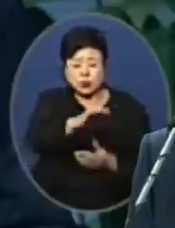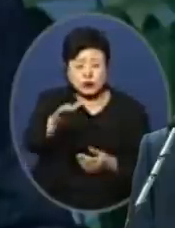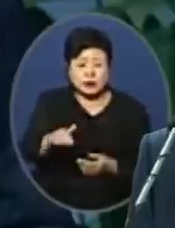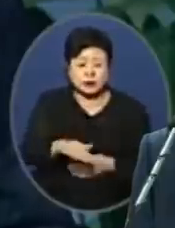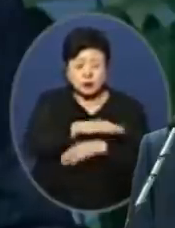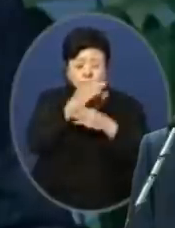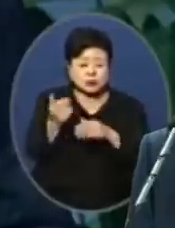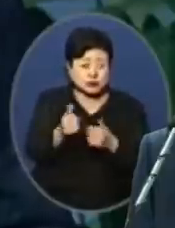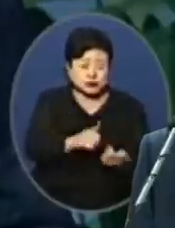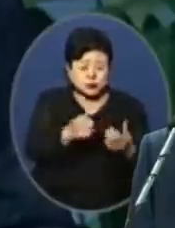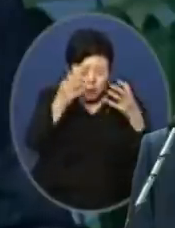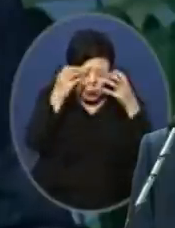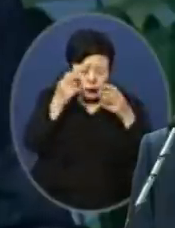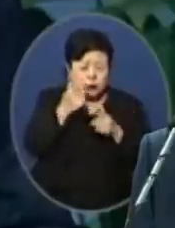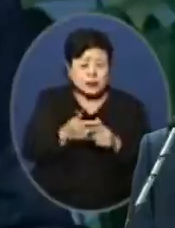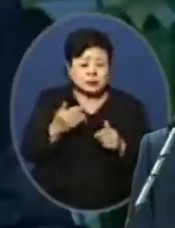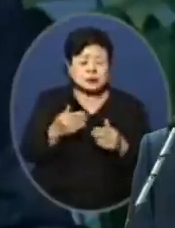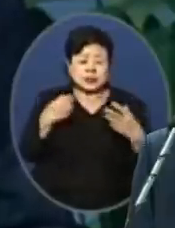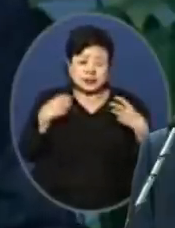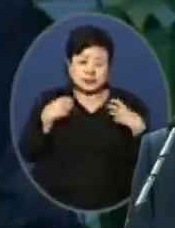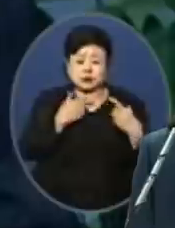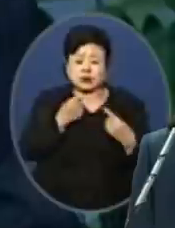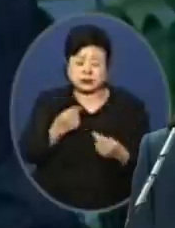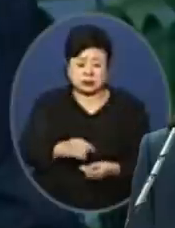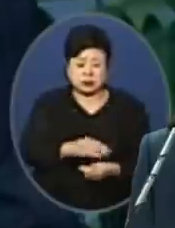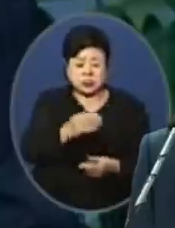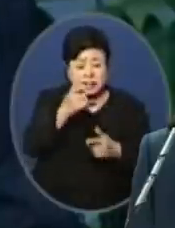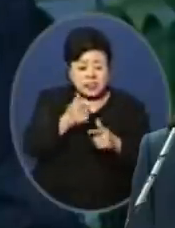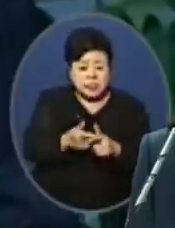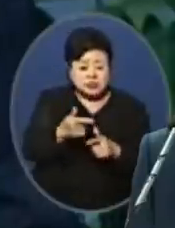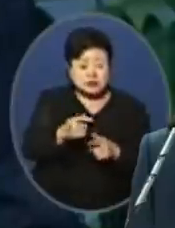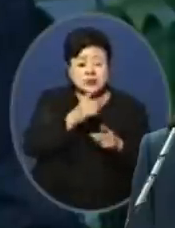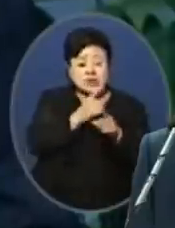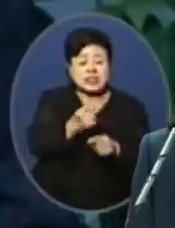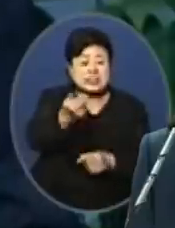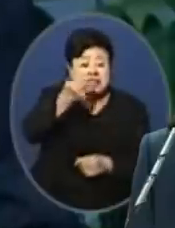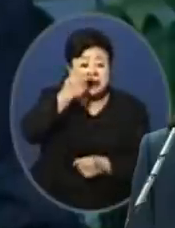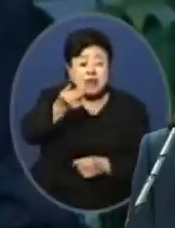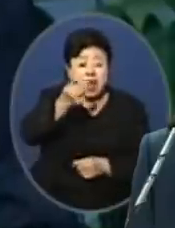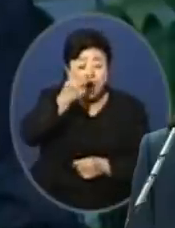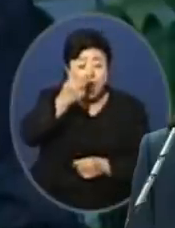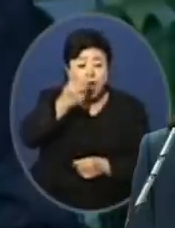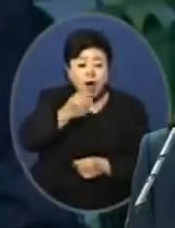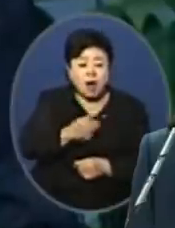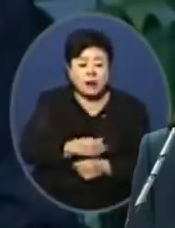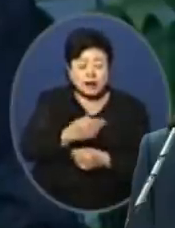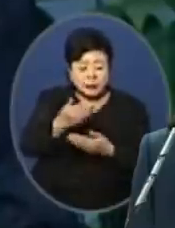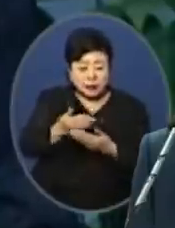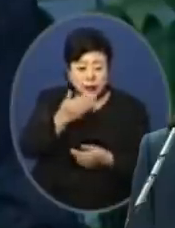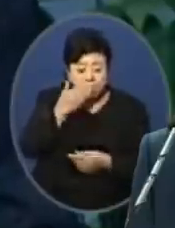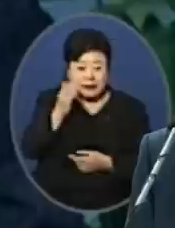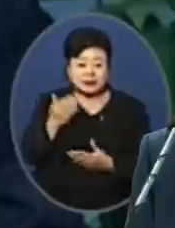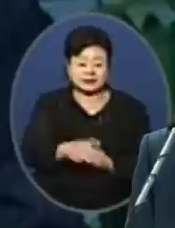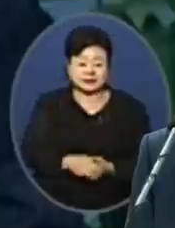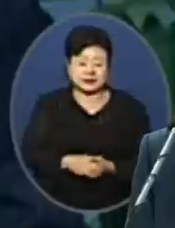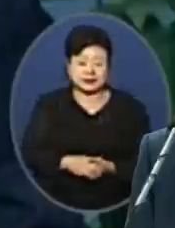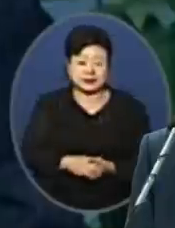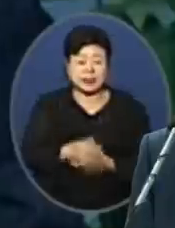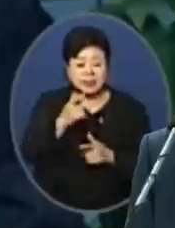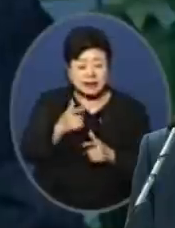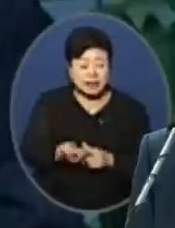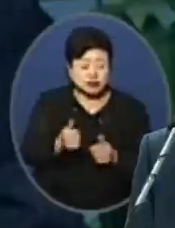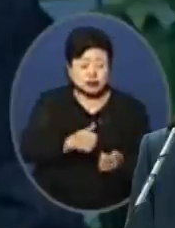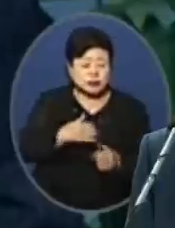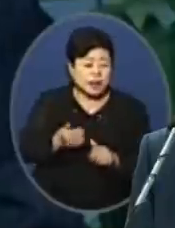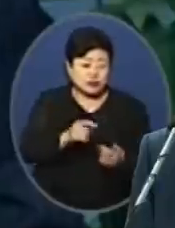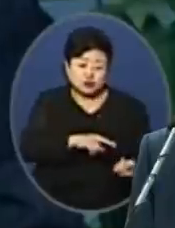우리의 모든 죽음의 고통을 예수님이 담당한 것처럼 우리는 예수님의 이긴 생명을 우리가 다 얻을 수가 있는 것입니다. 예수